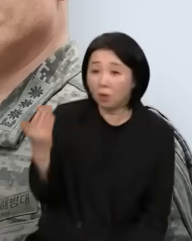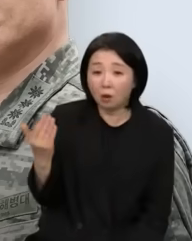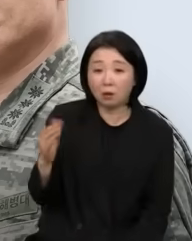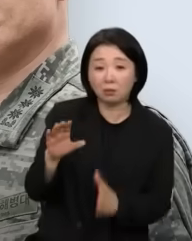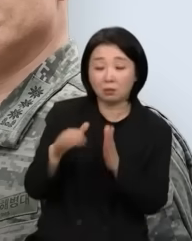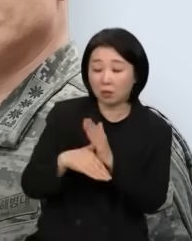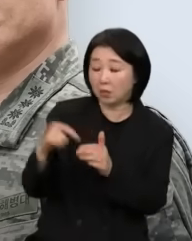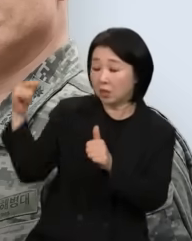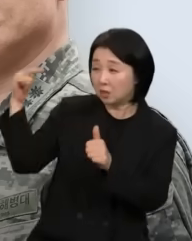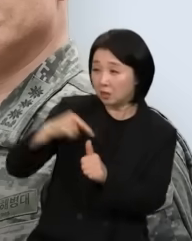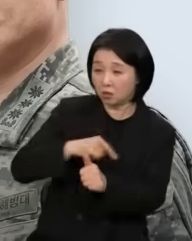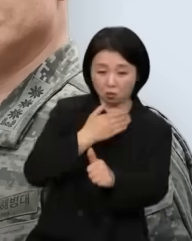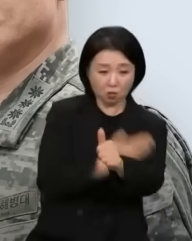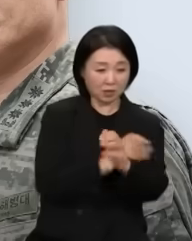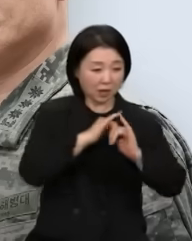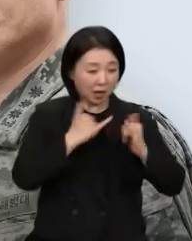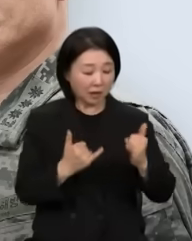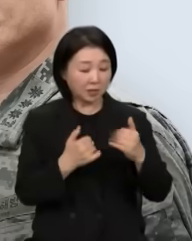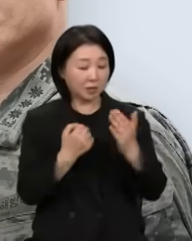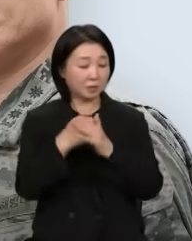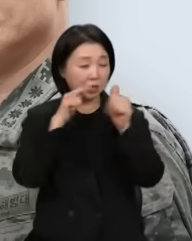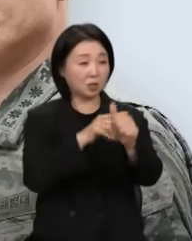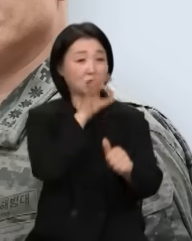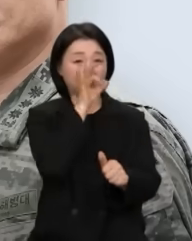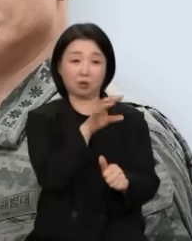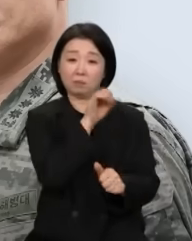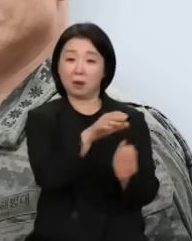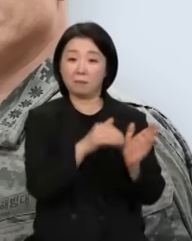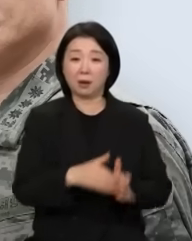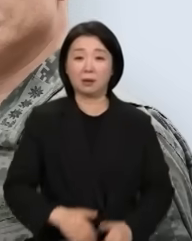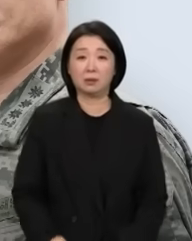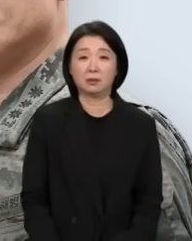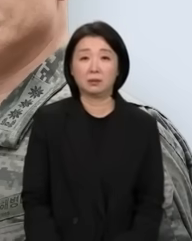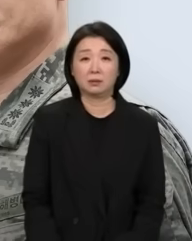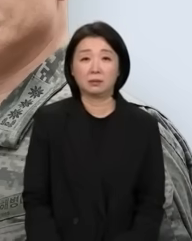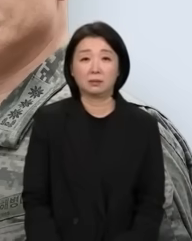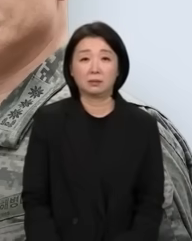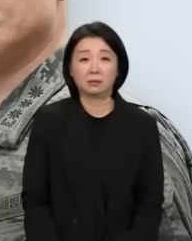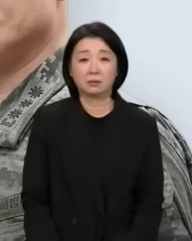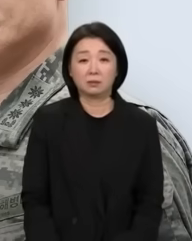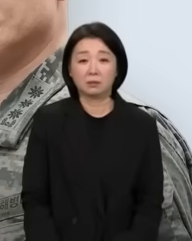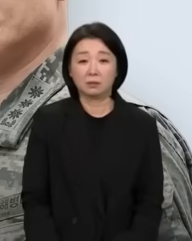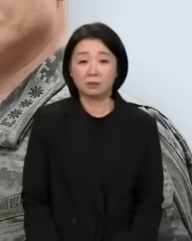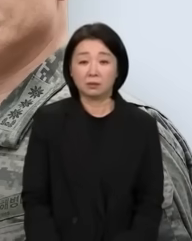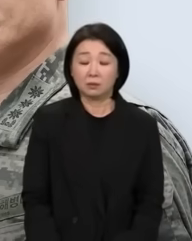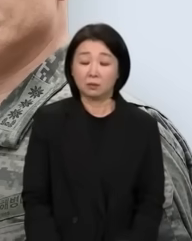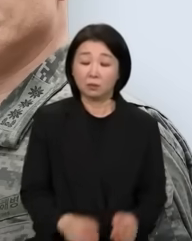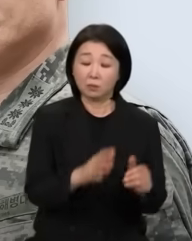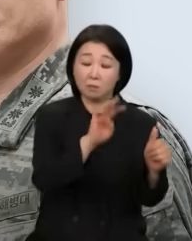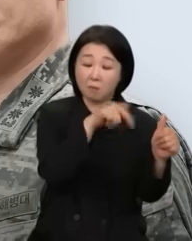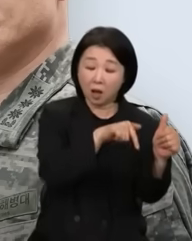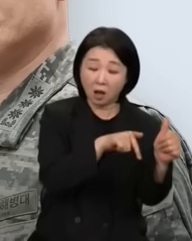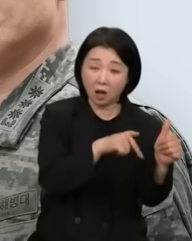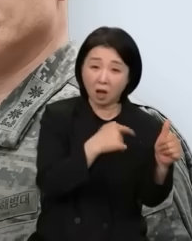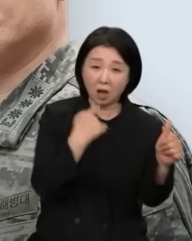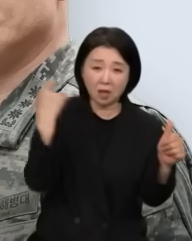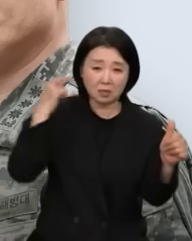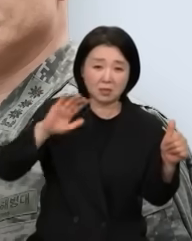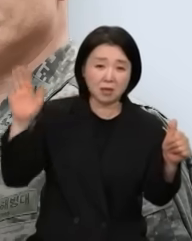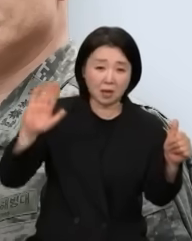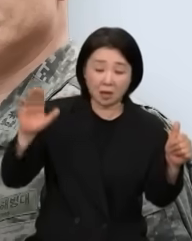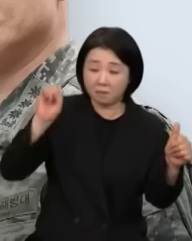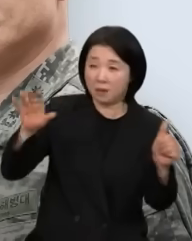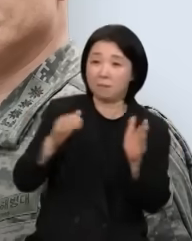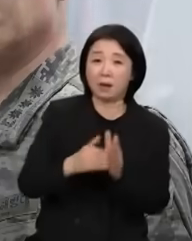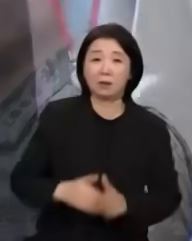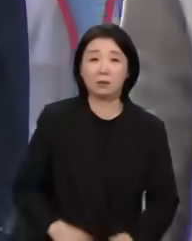나는 지시권자가 아니기 때문에 지시할 수 없다고 답했다고 진술했습니다. 이후 박 단장이 듣지 않은 것으로 하겠다고